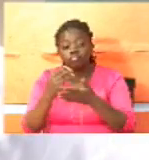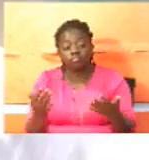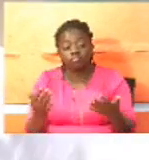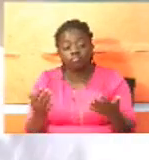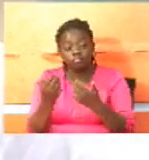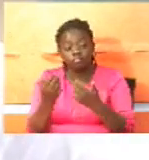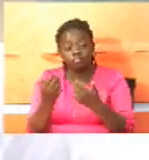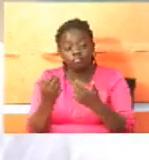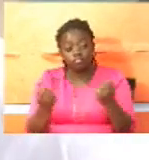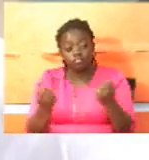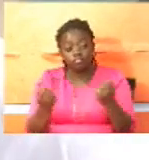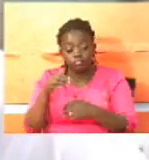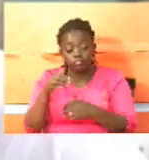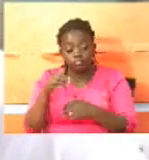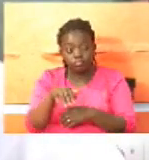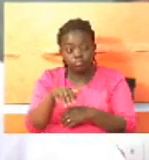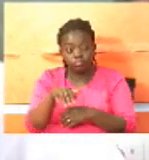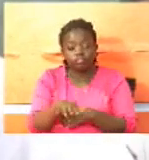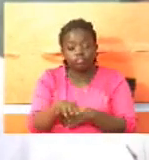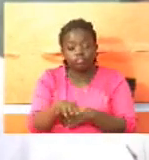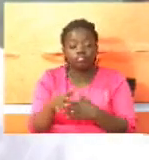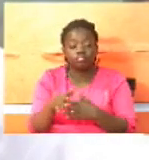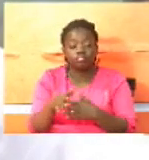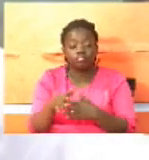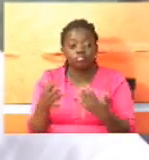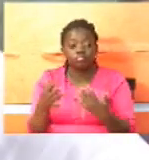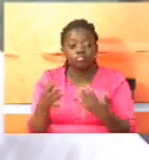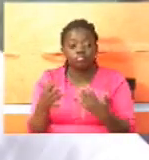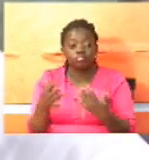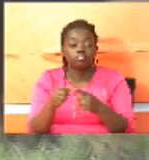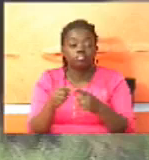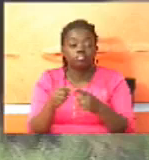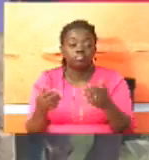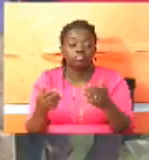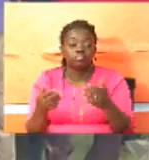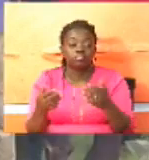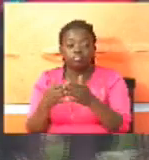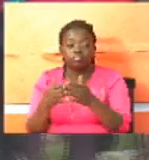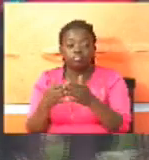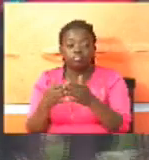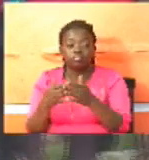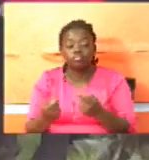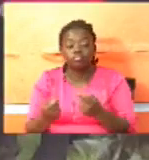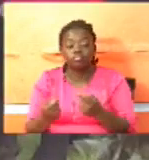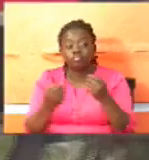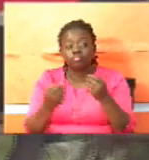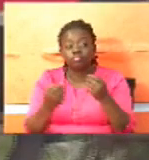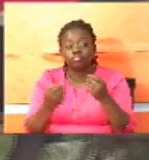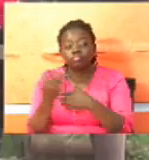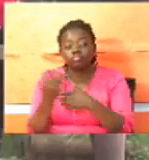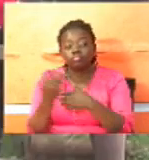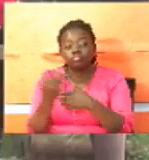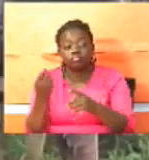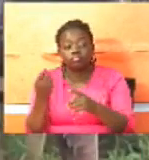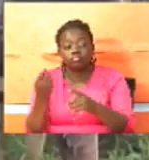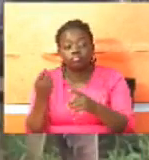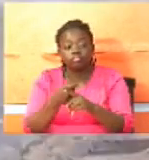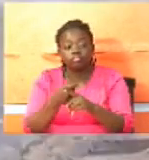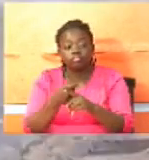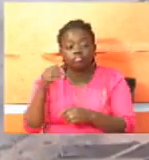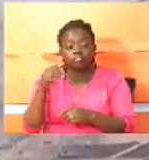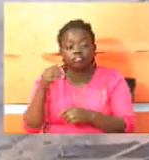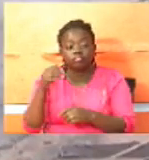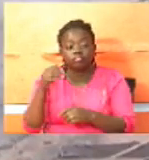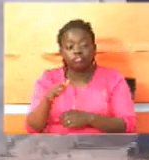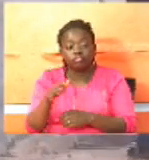ziba ziserengeta wano zigira ku sipiidi ati n'okulemererwa okwo. Entambula ku makya ebadde yakaweereego lwajjaamu okukwata